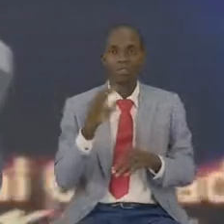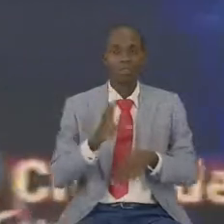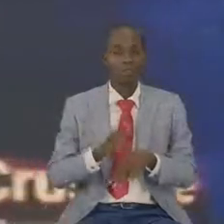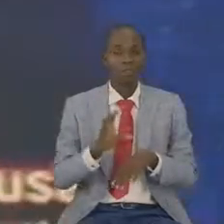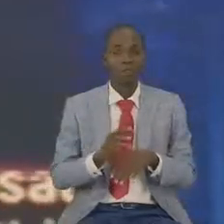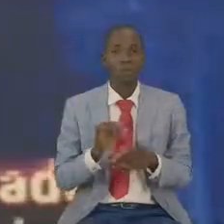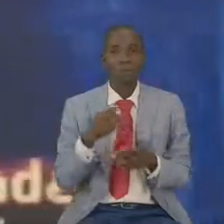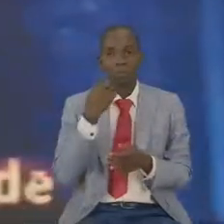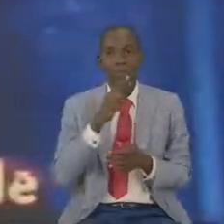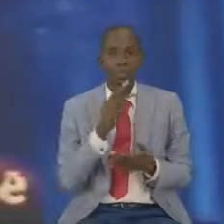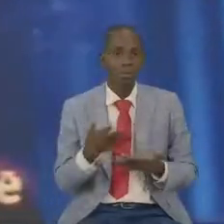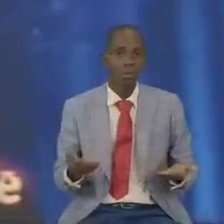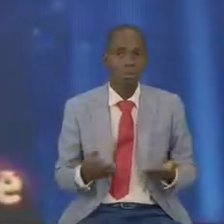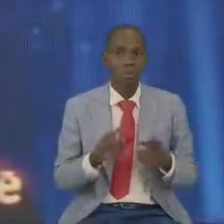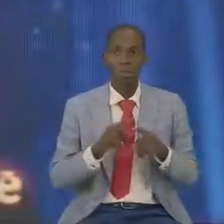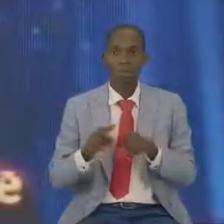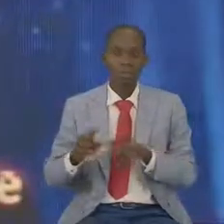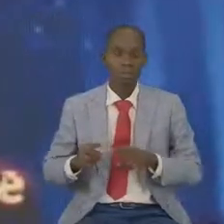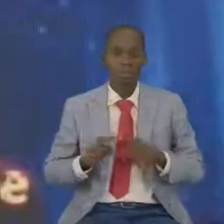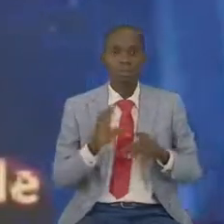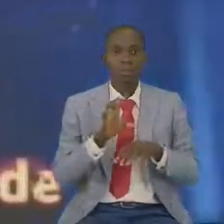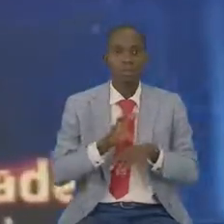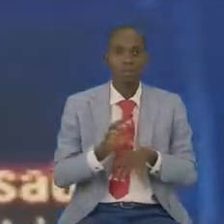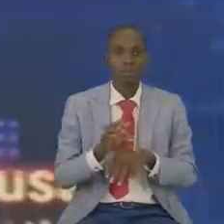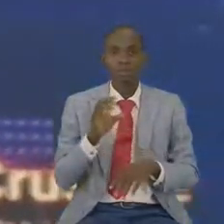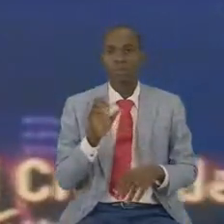ici, des différentes dénominations